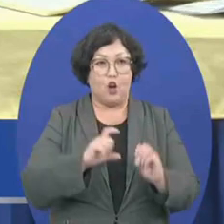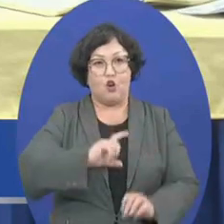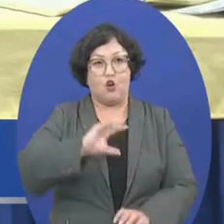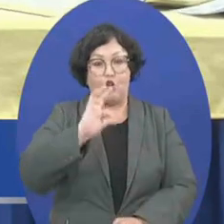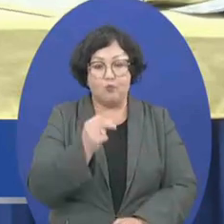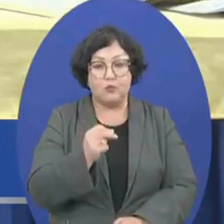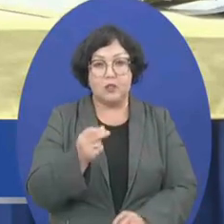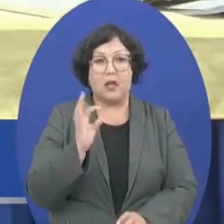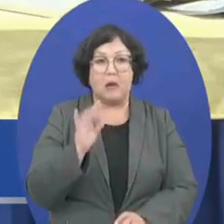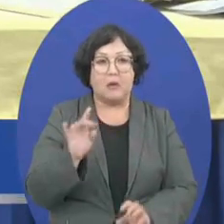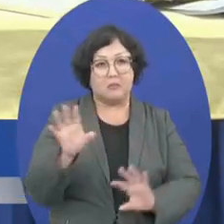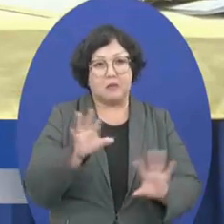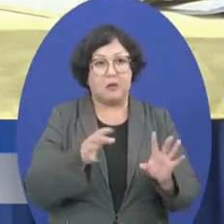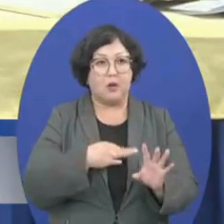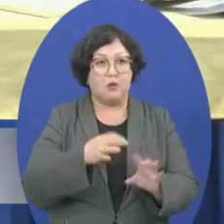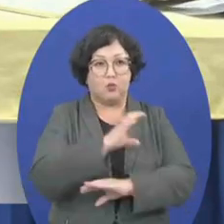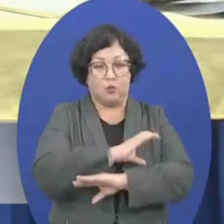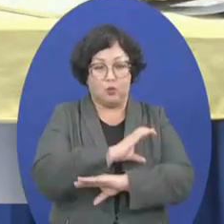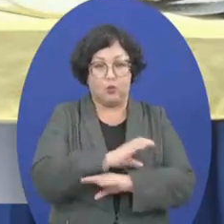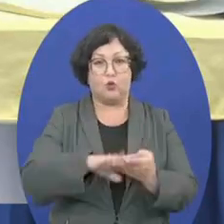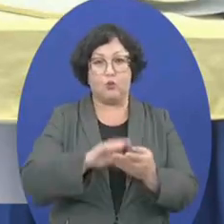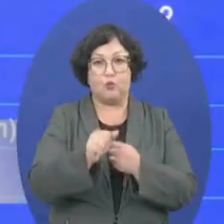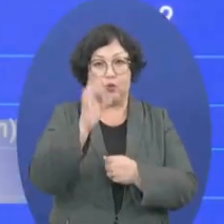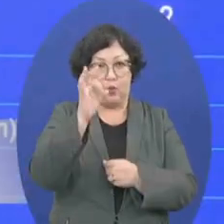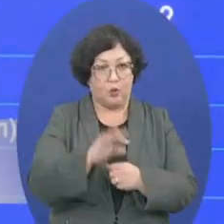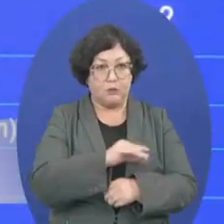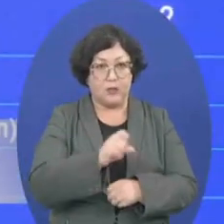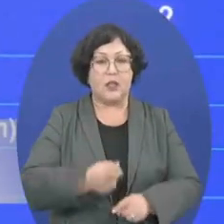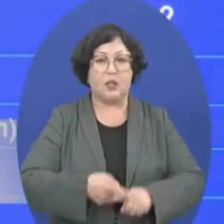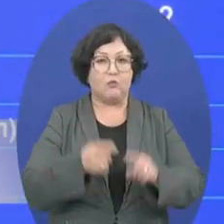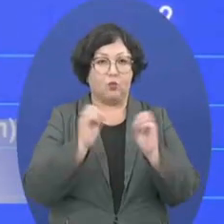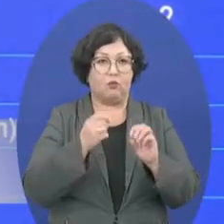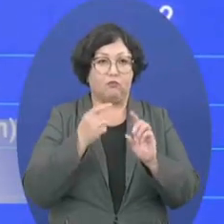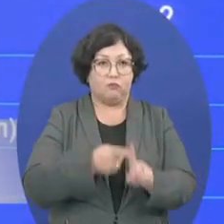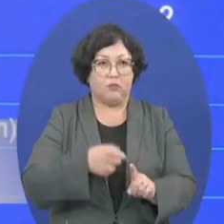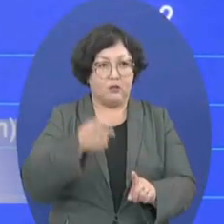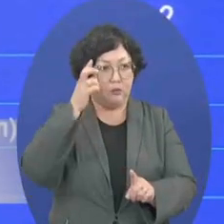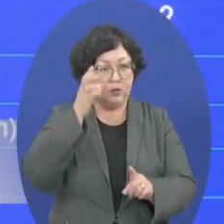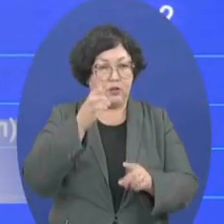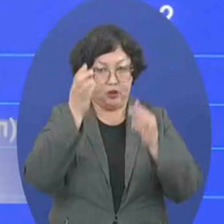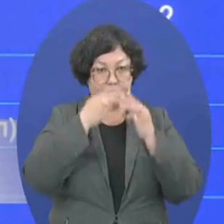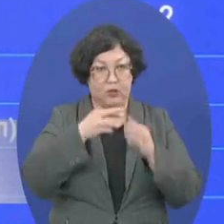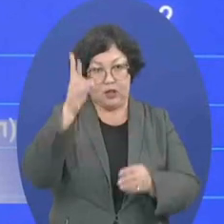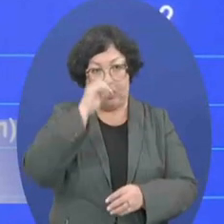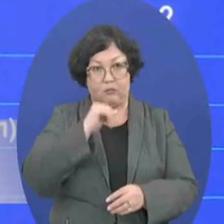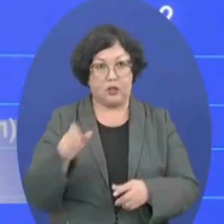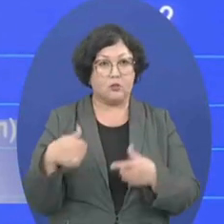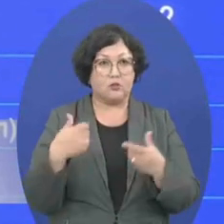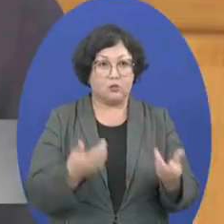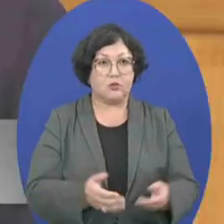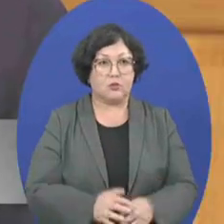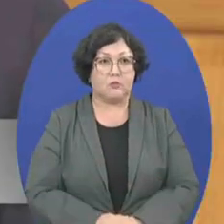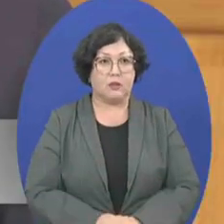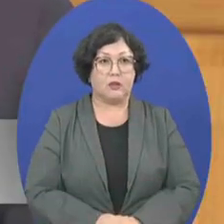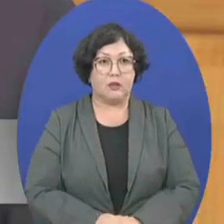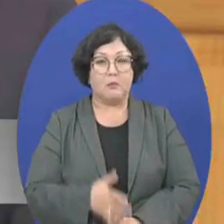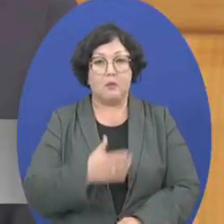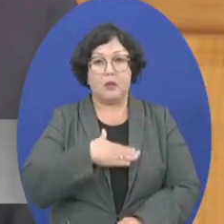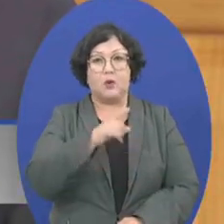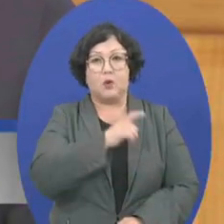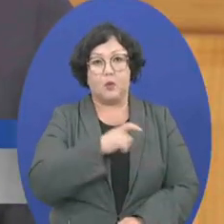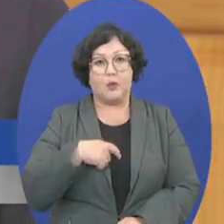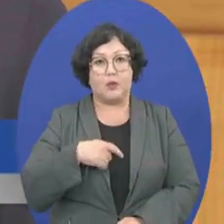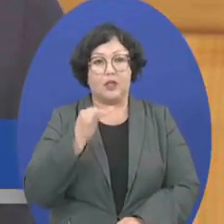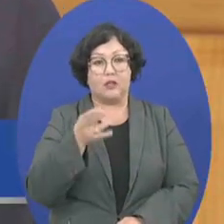Мөн өмчийн хэлбэр үл харгалзан сургуулиуд төлбөрийн хэмжээгээ нэмэхгүй гэсэн чиглэлийг боловсруулалт шинжлэх ухааны яамнаас өгчээ. За манай